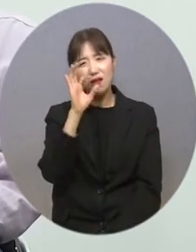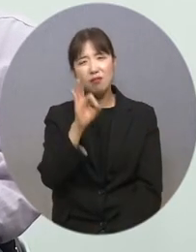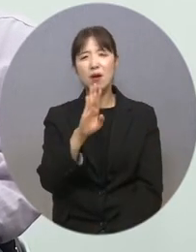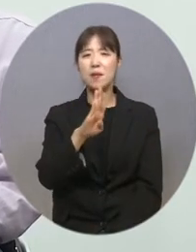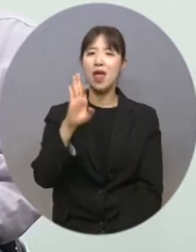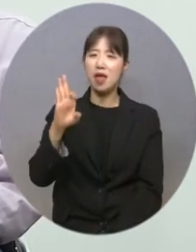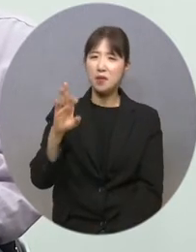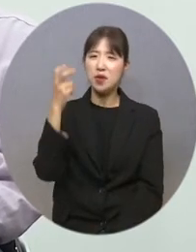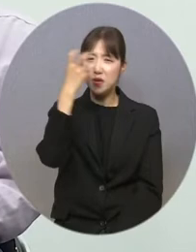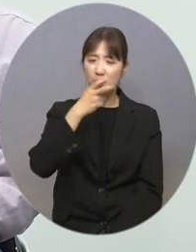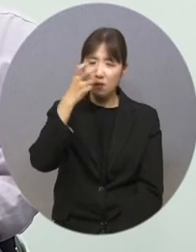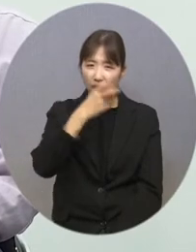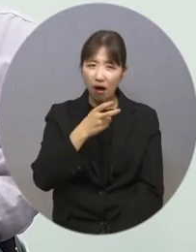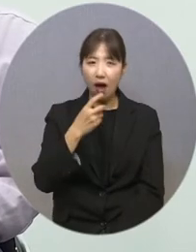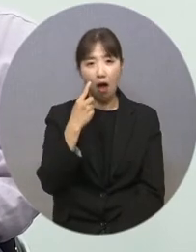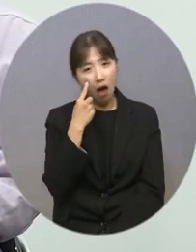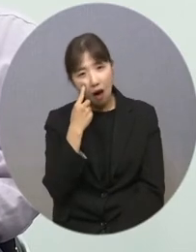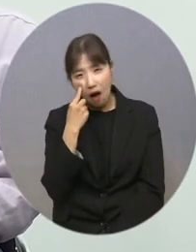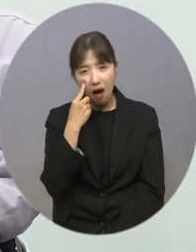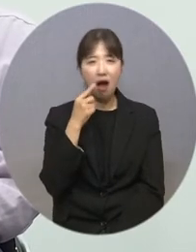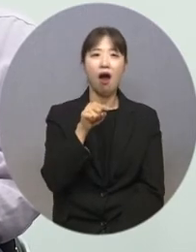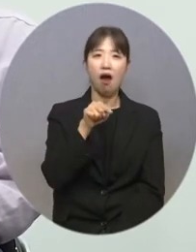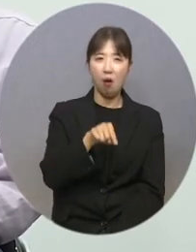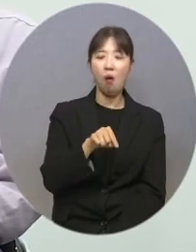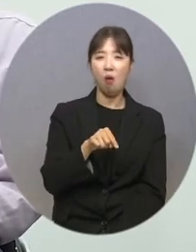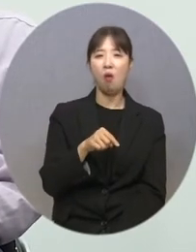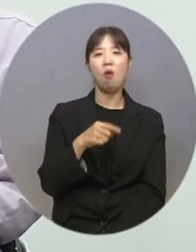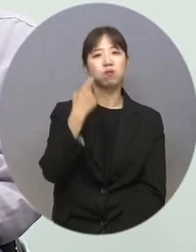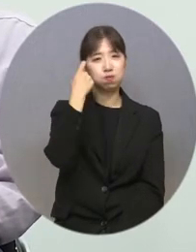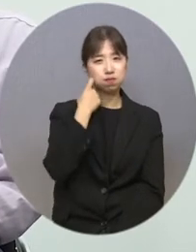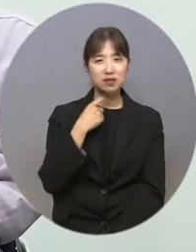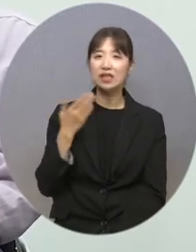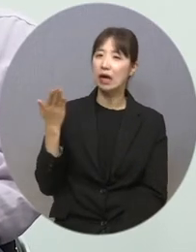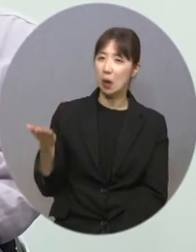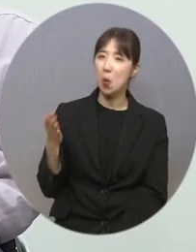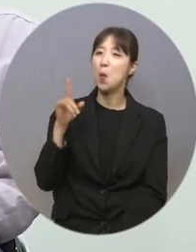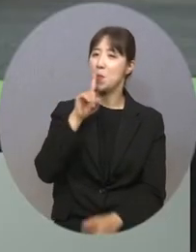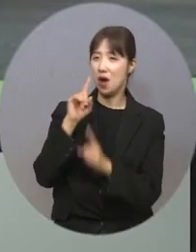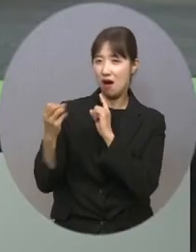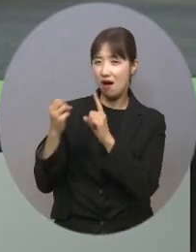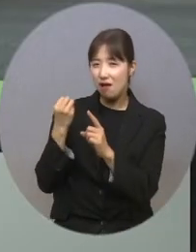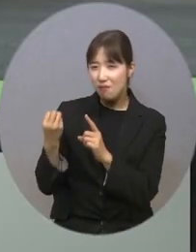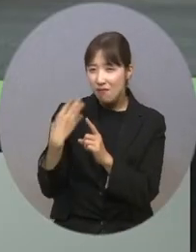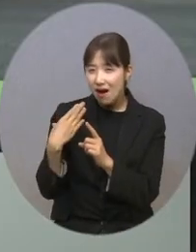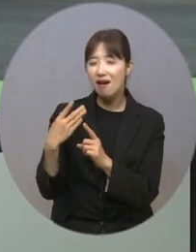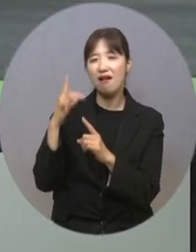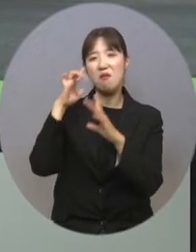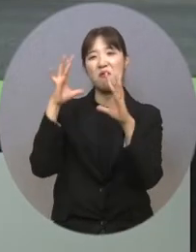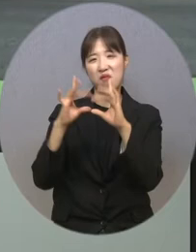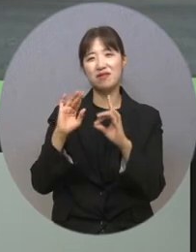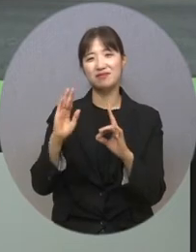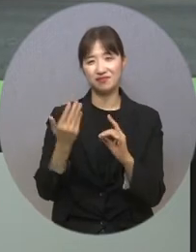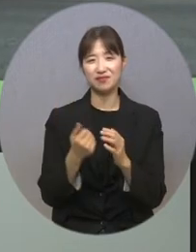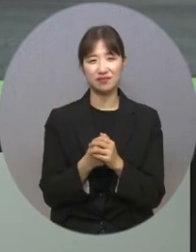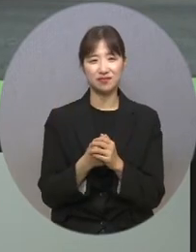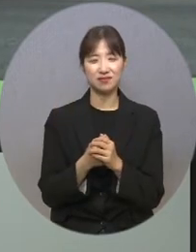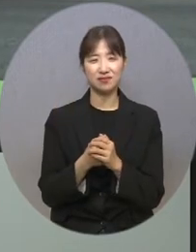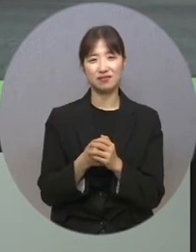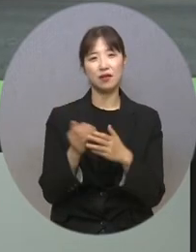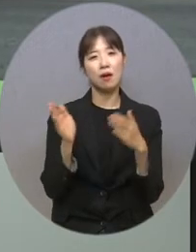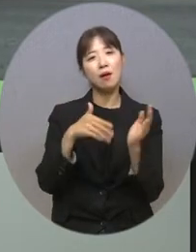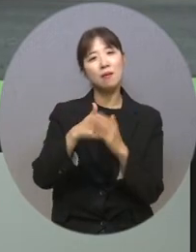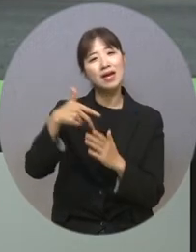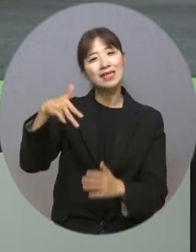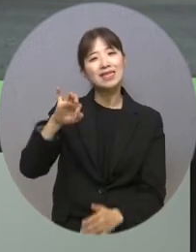줘서 이런거 하면서 살펴 보게 되니까 어데 공감이 많이 했던 것 같아요 말씀 식 그래요 우리 조직원 님도